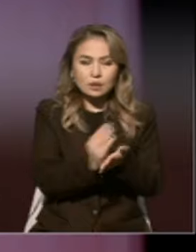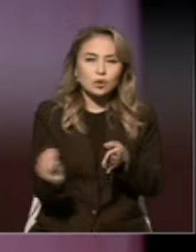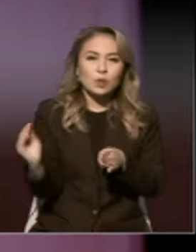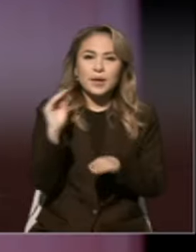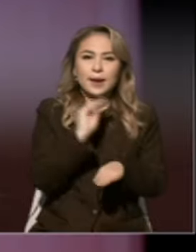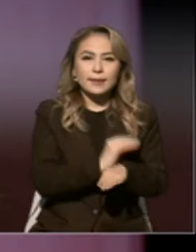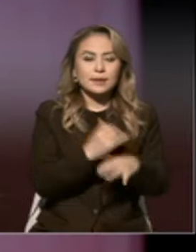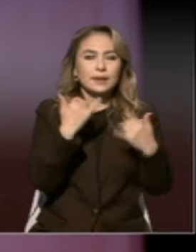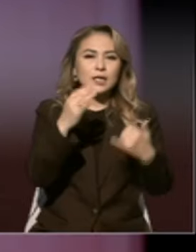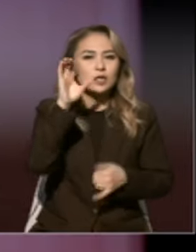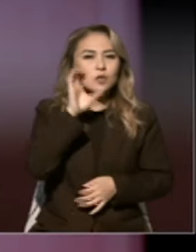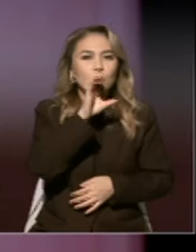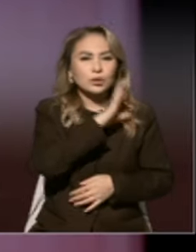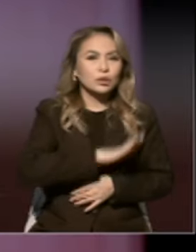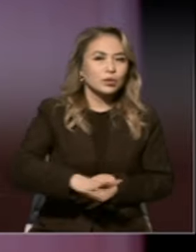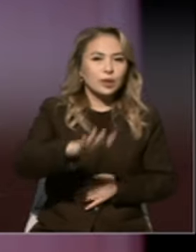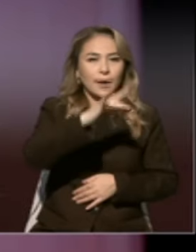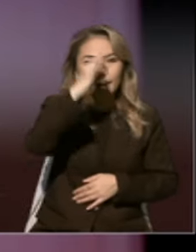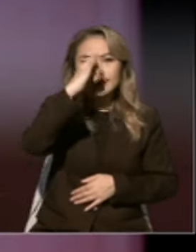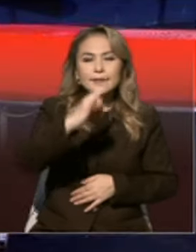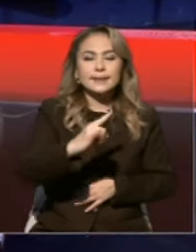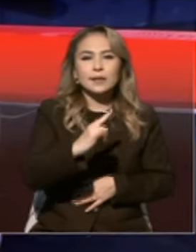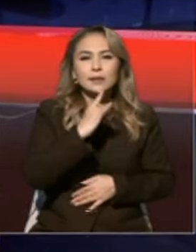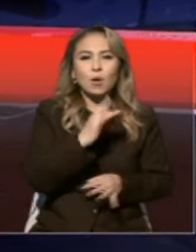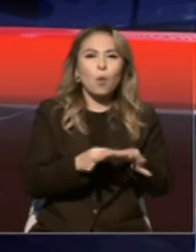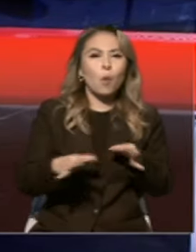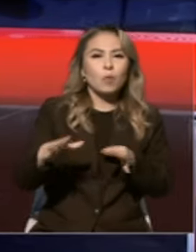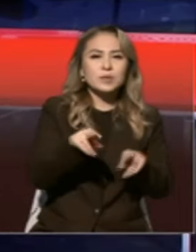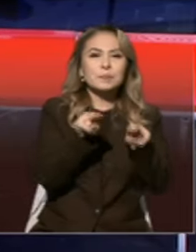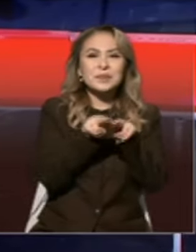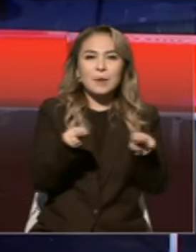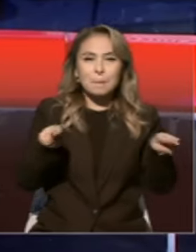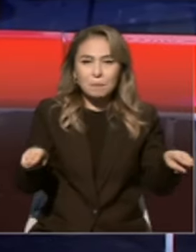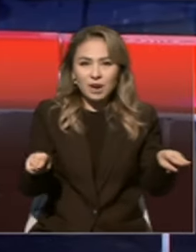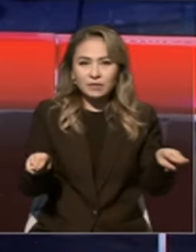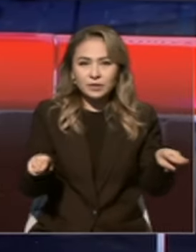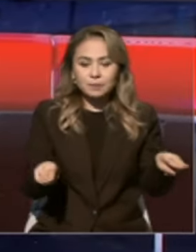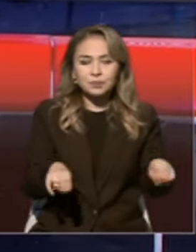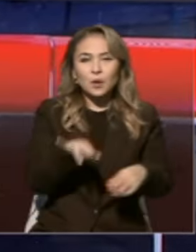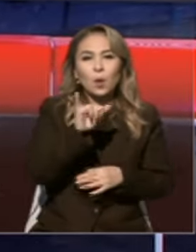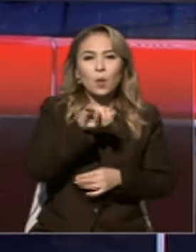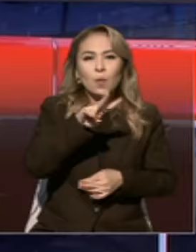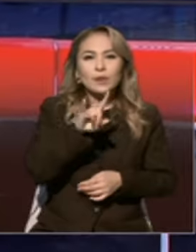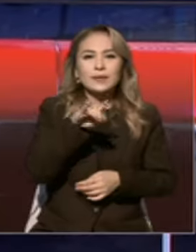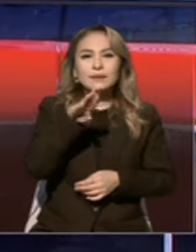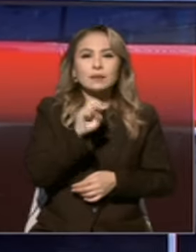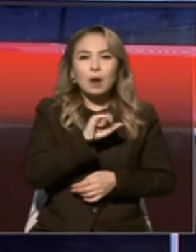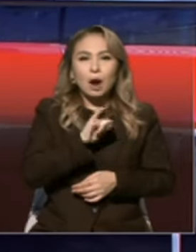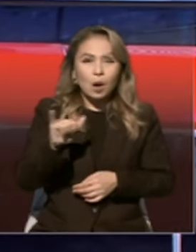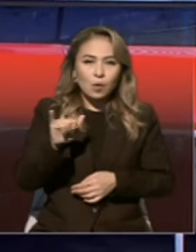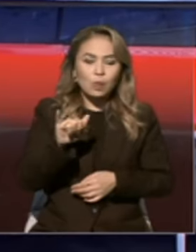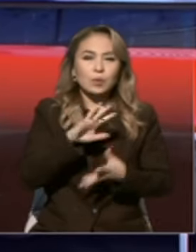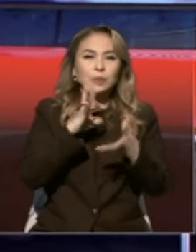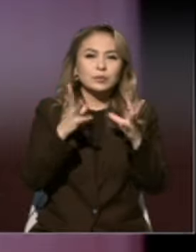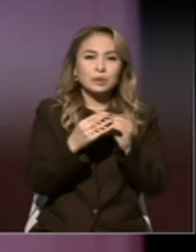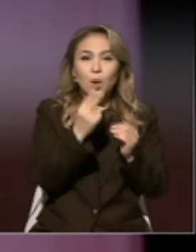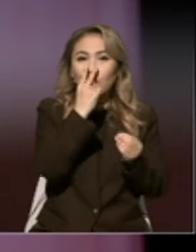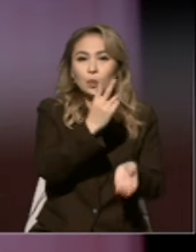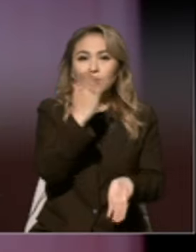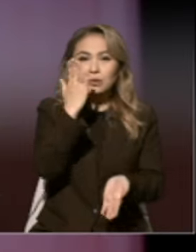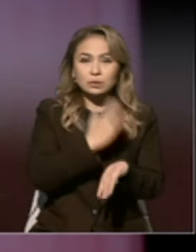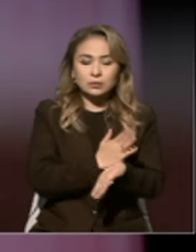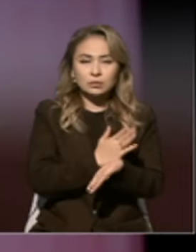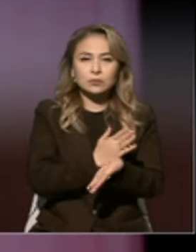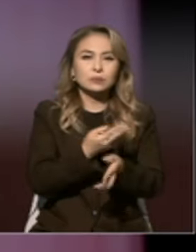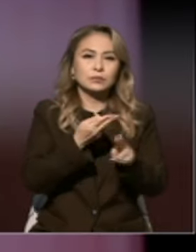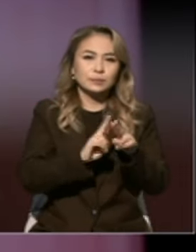қазір солтүстік Қазақстан облысындағы Петропавл, даже Ұлытау өңіріне дейін барғанын сіздер көрдіңіздер де. Міне